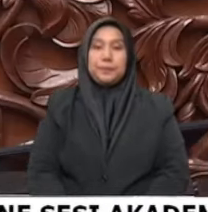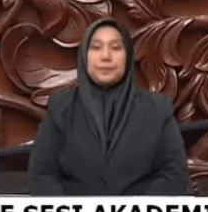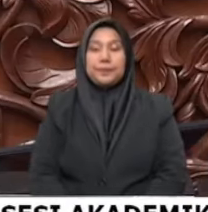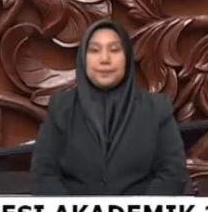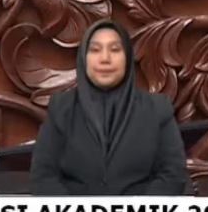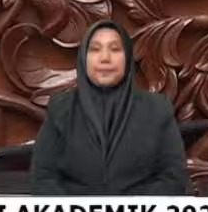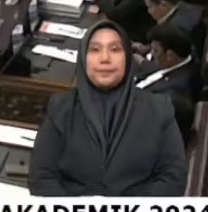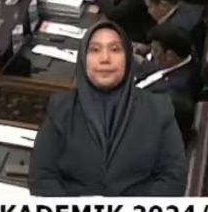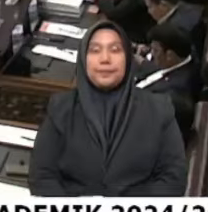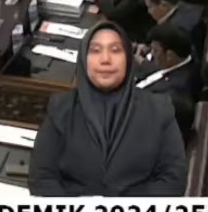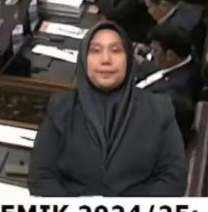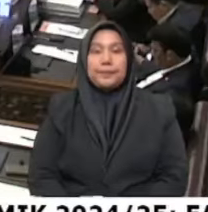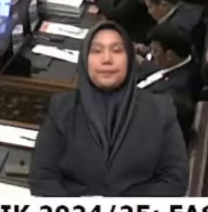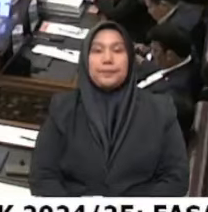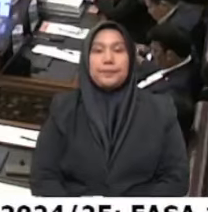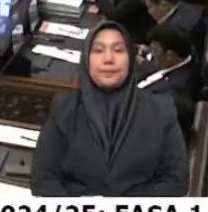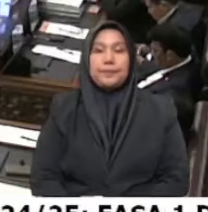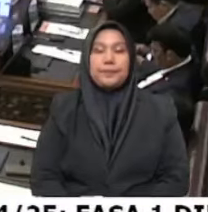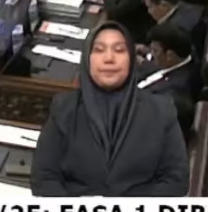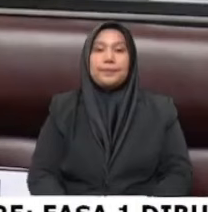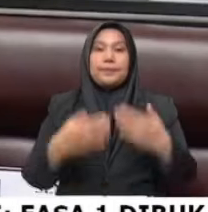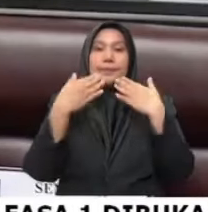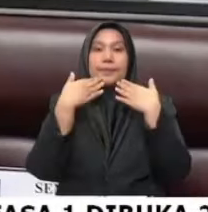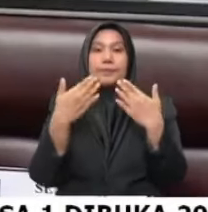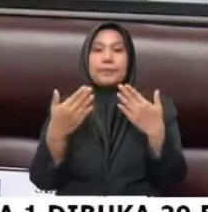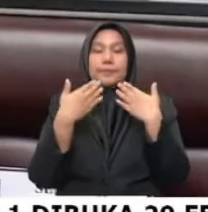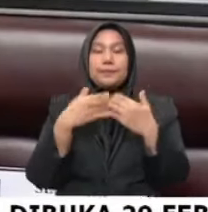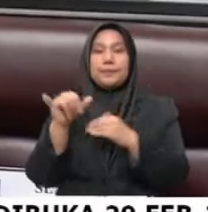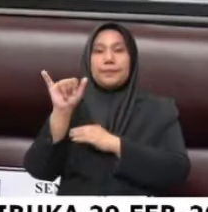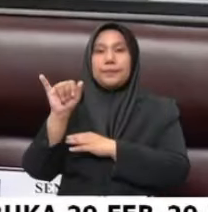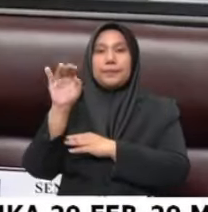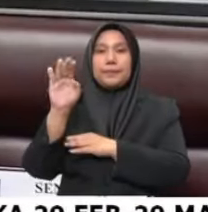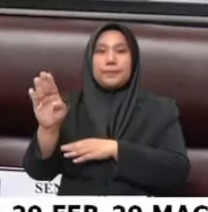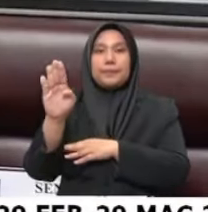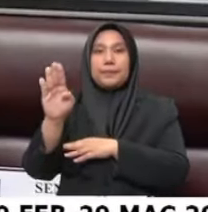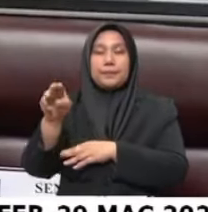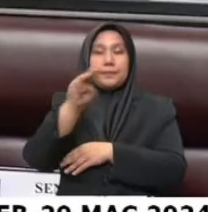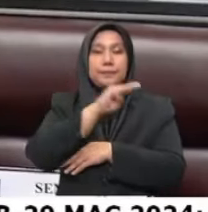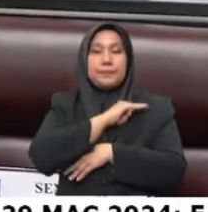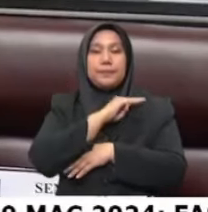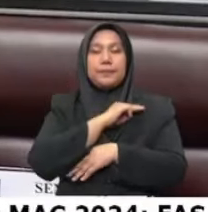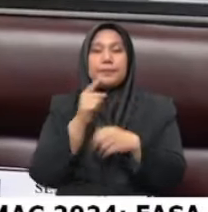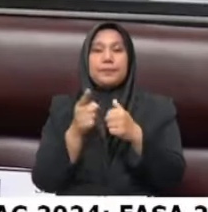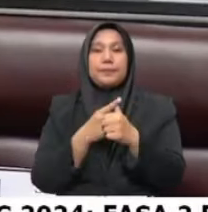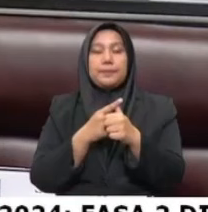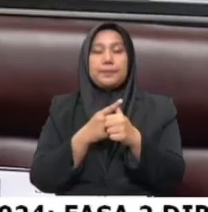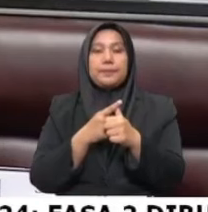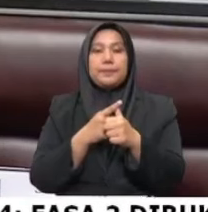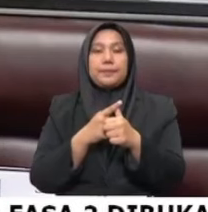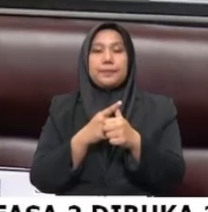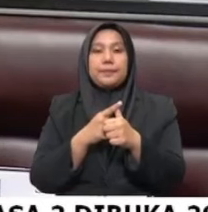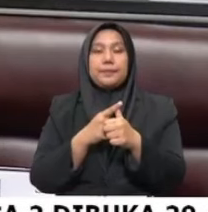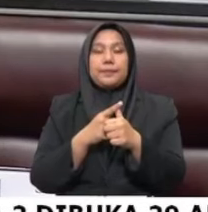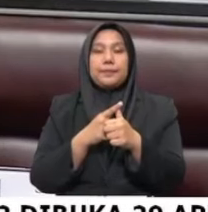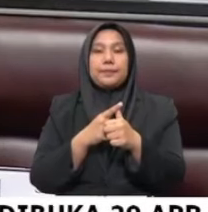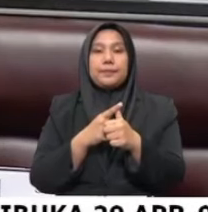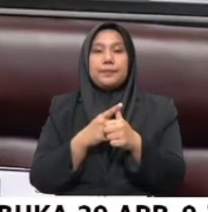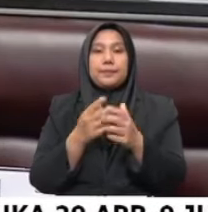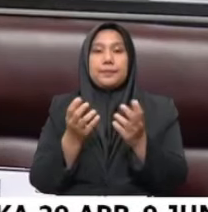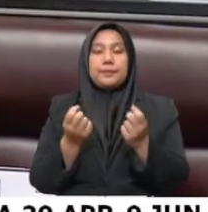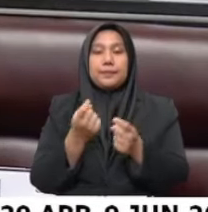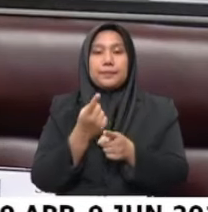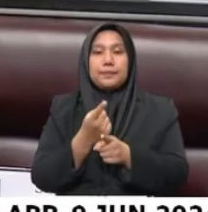di-Pertua, terima kasih Yang Berhormat Menteri. Pertamanya, saya nak